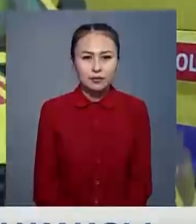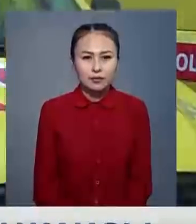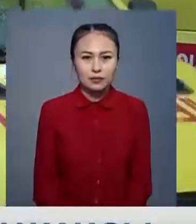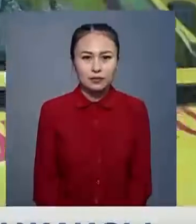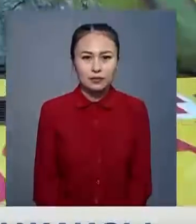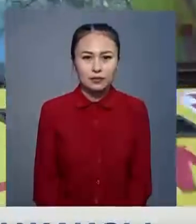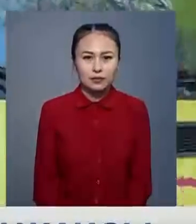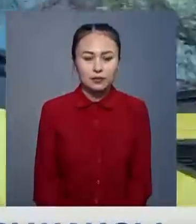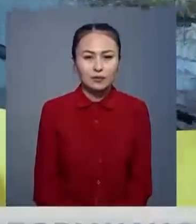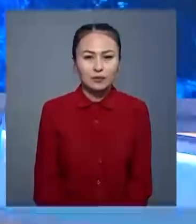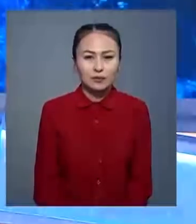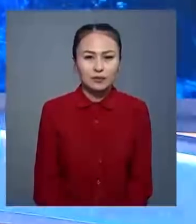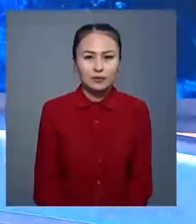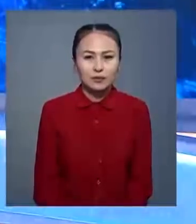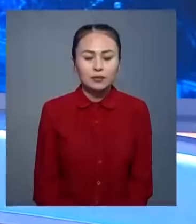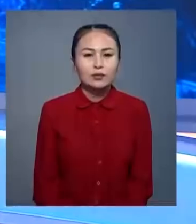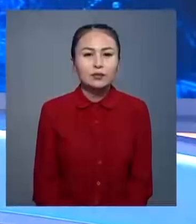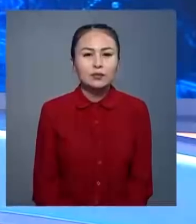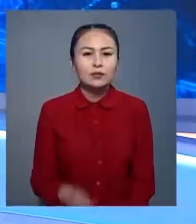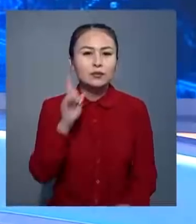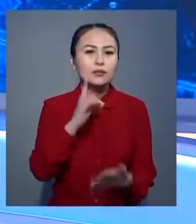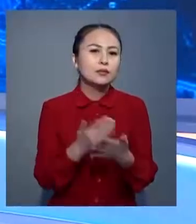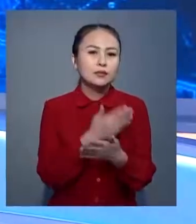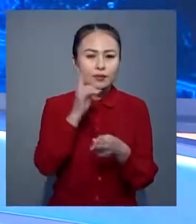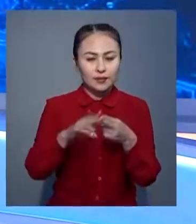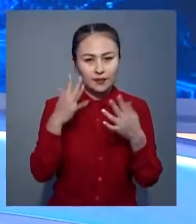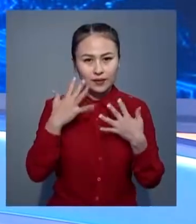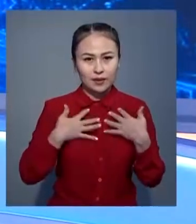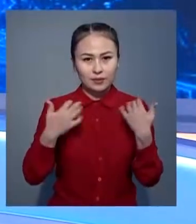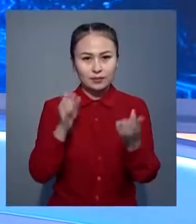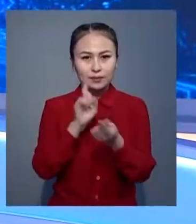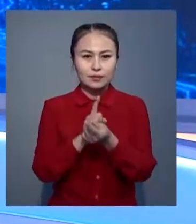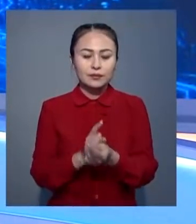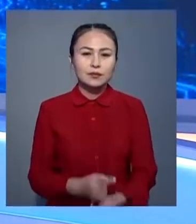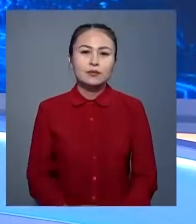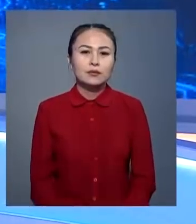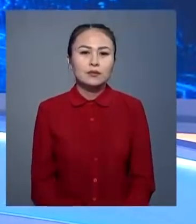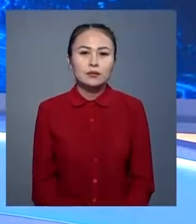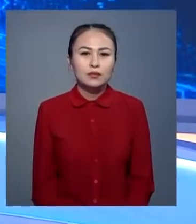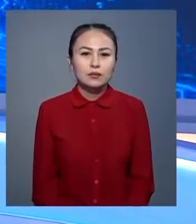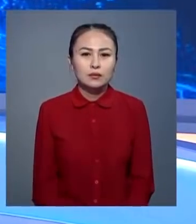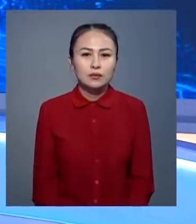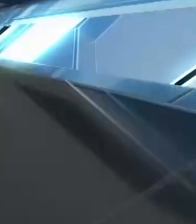24, Атырау. Әзірге айтар ақпарымыз тәмәм, амандықта қайта жүздескенше.